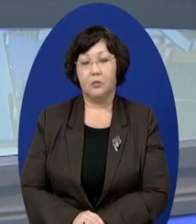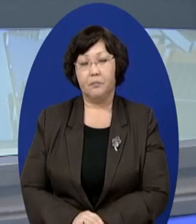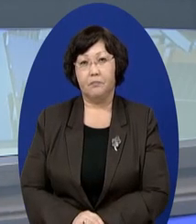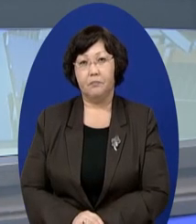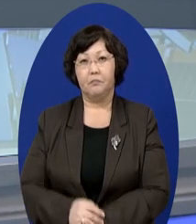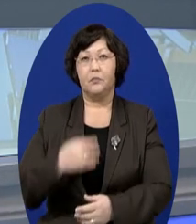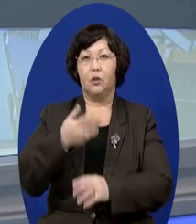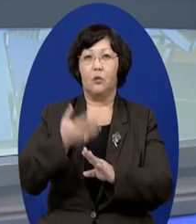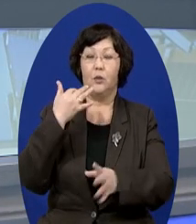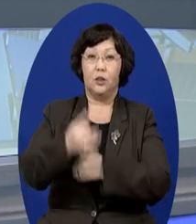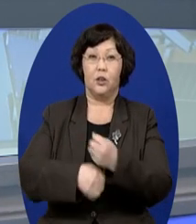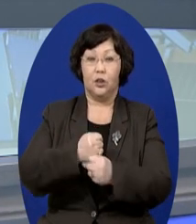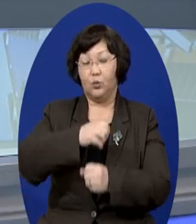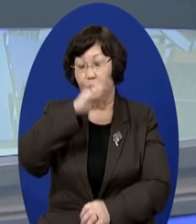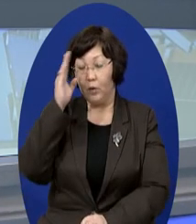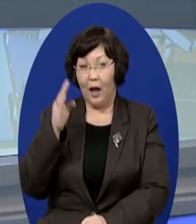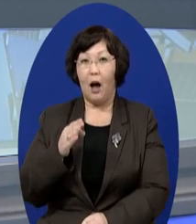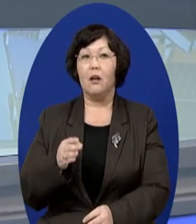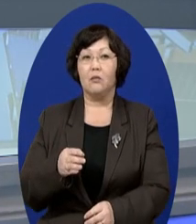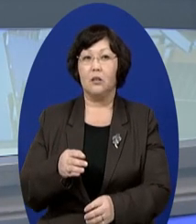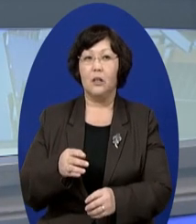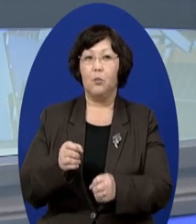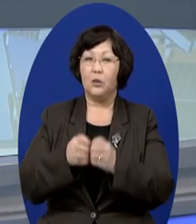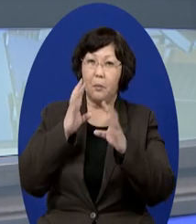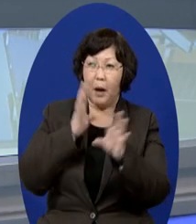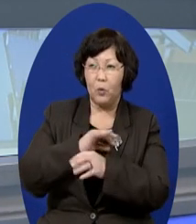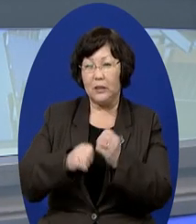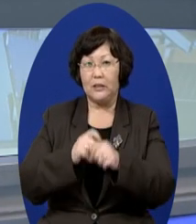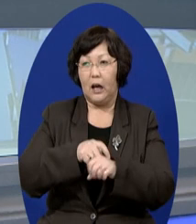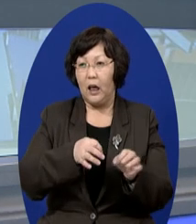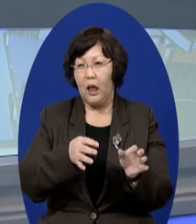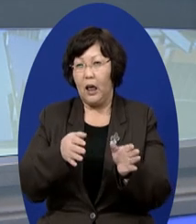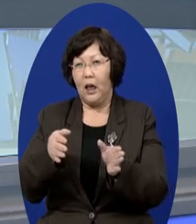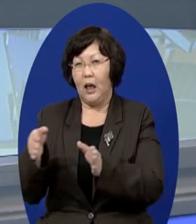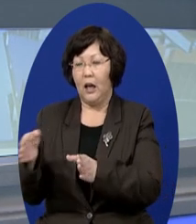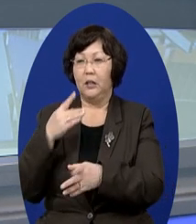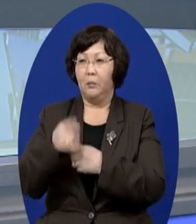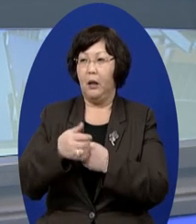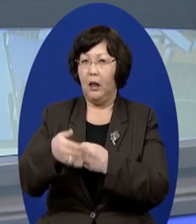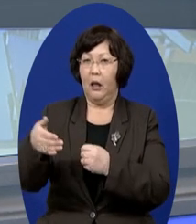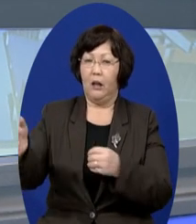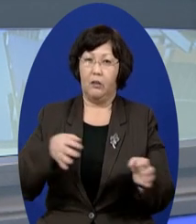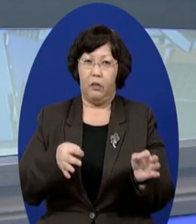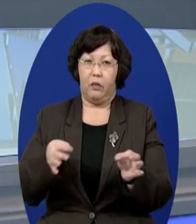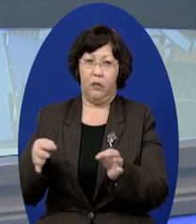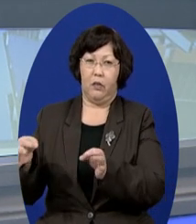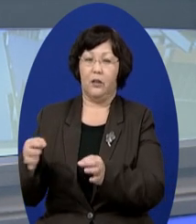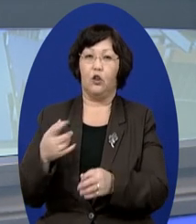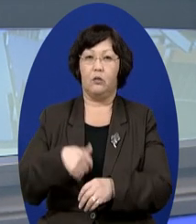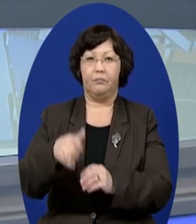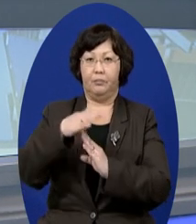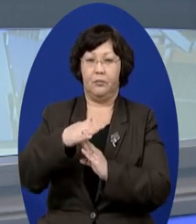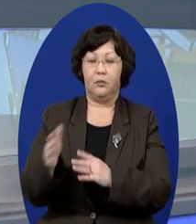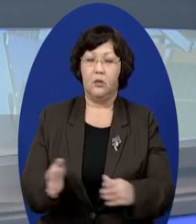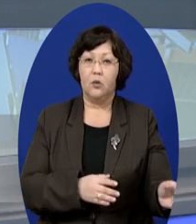Өмнөх жилүүдэд өрн дулааны бүтээн байгуулалтын ажилд цаг хугацаа их алддаг үнээс үүдэж жил дамнаж бүтээн байгуулалт өрндөг байдлыг энэ жил халах гэж байна. Тодорхойлбол энэ